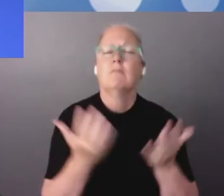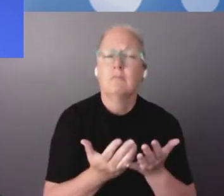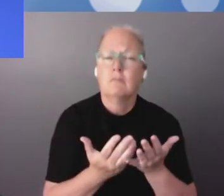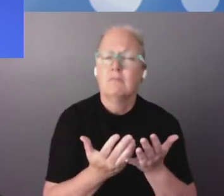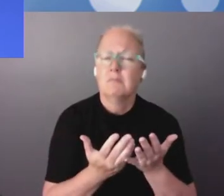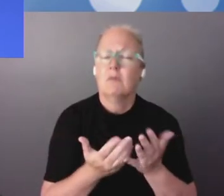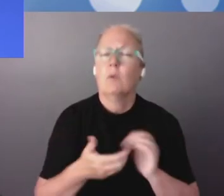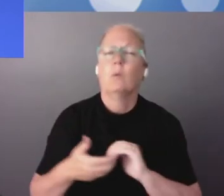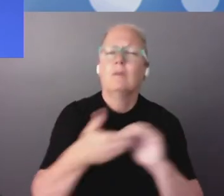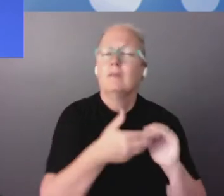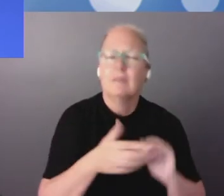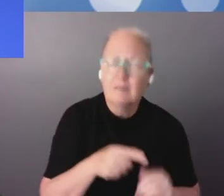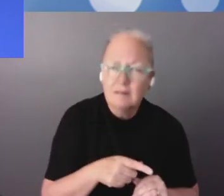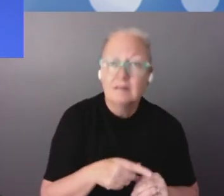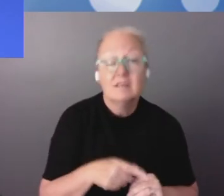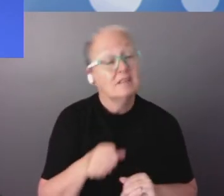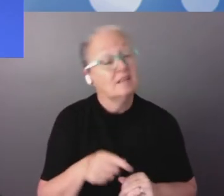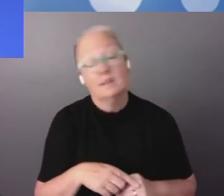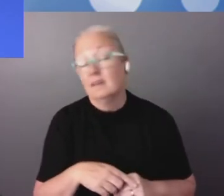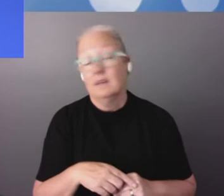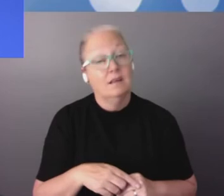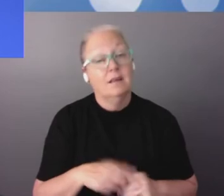C'est un enjeu à la mesure du 21e siècle.